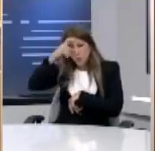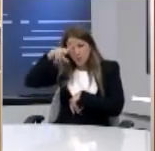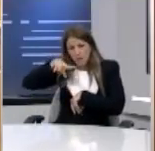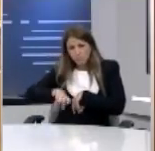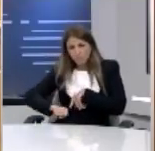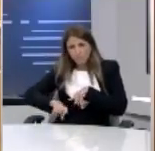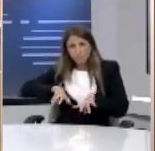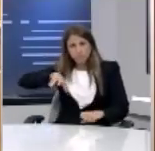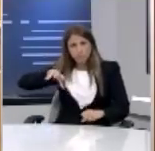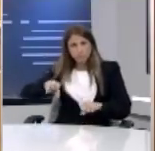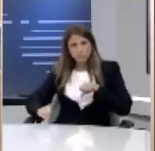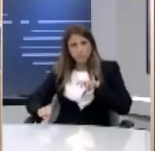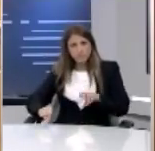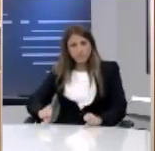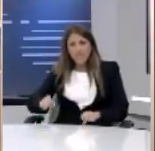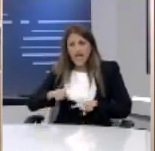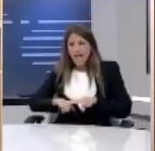όλοι